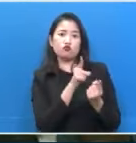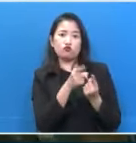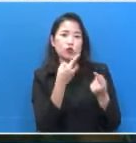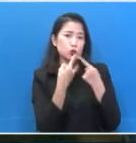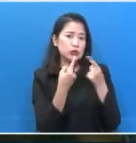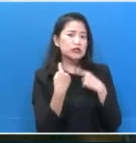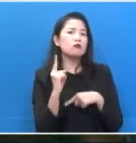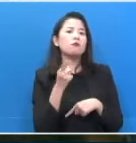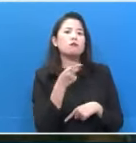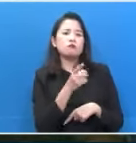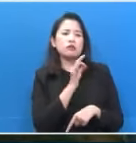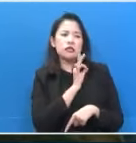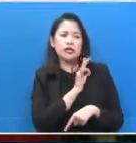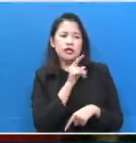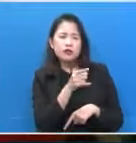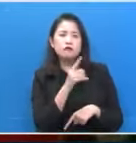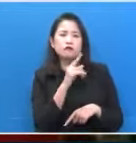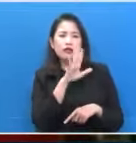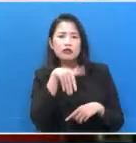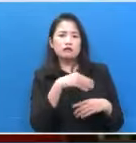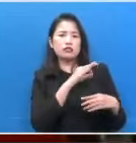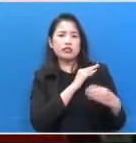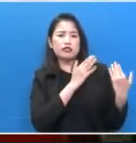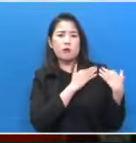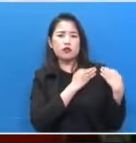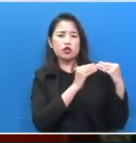adalah orang yang legasinya akan diteruskan.